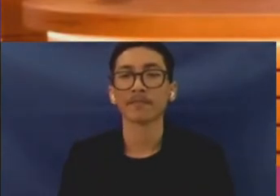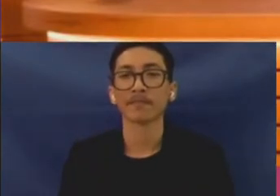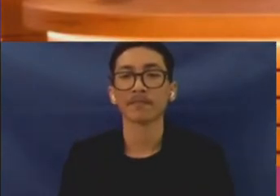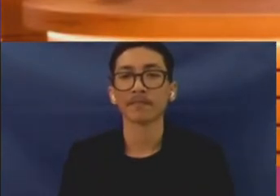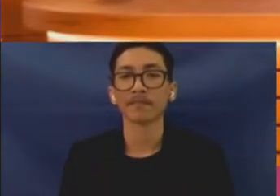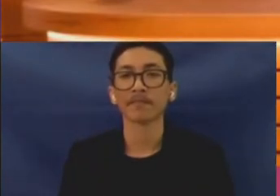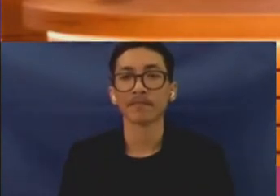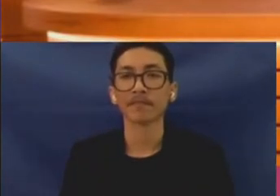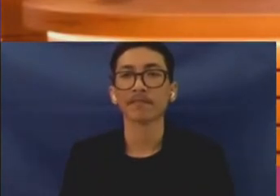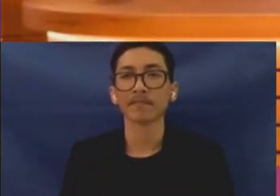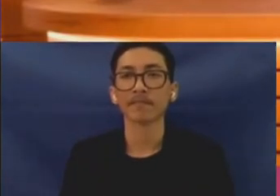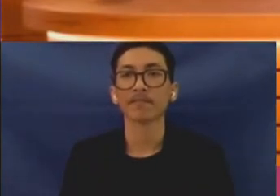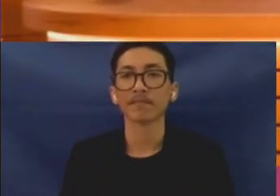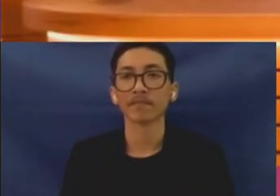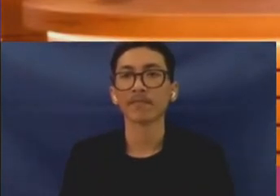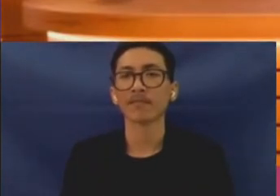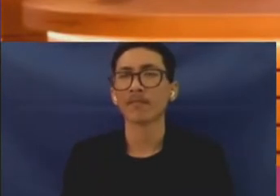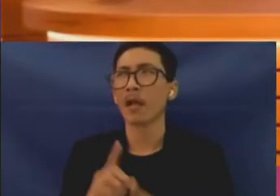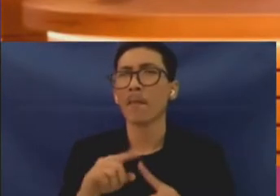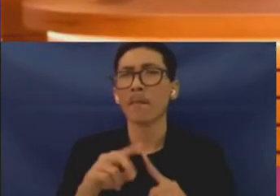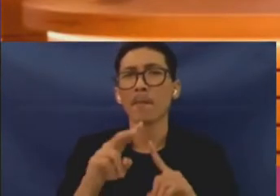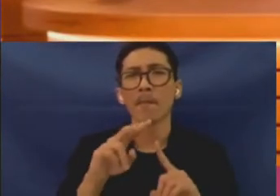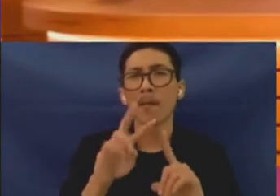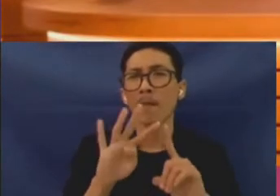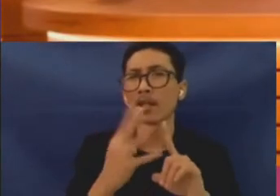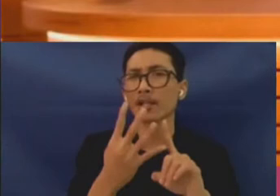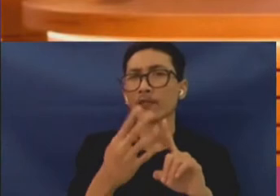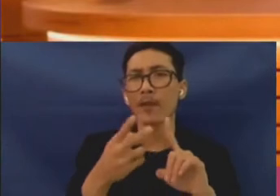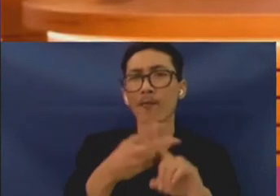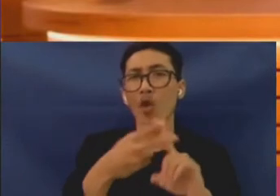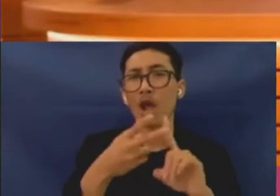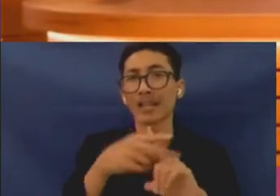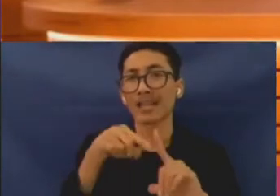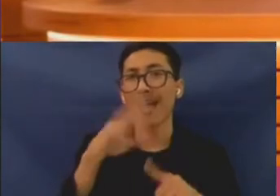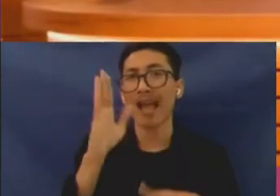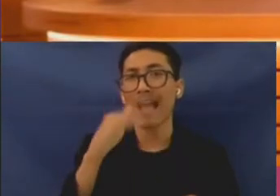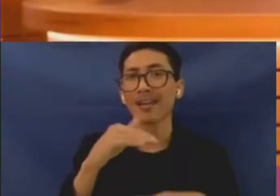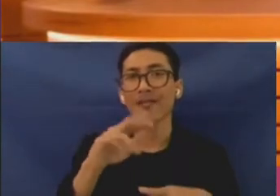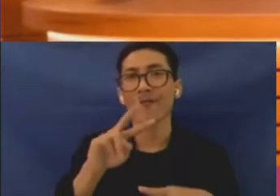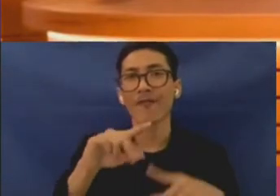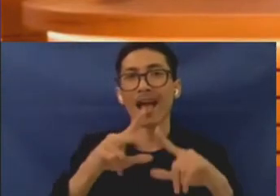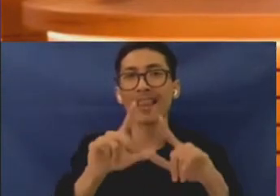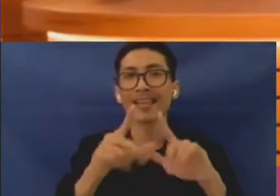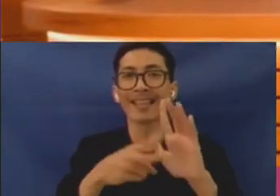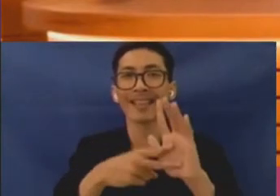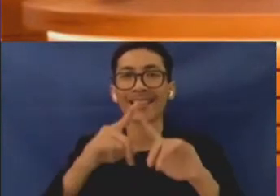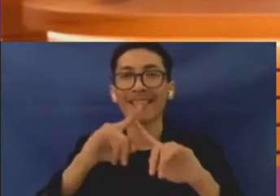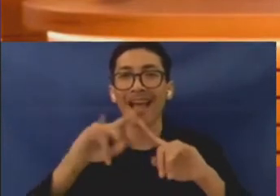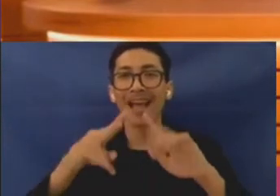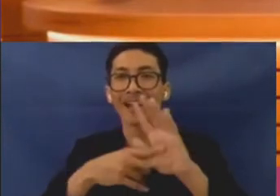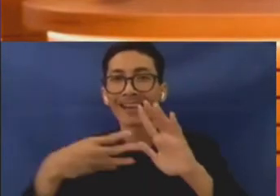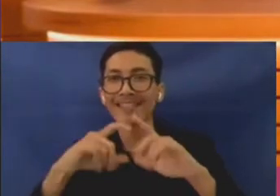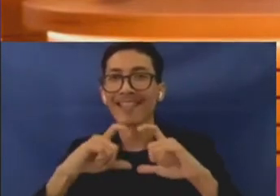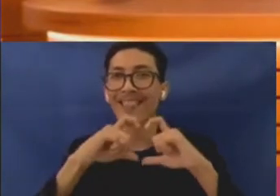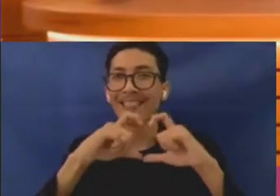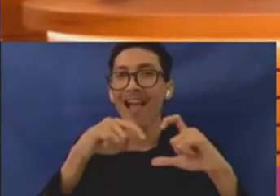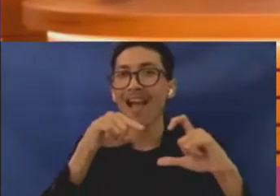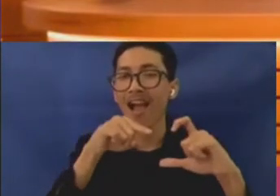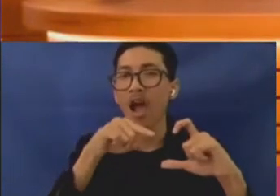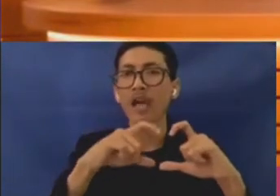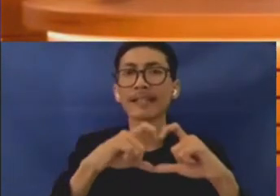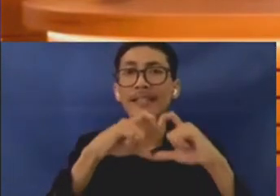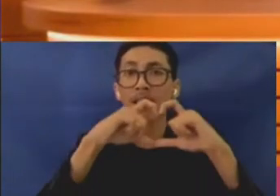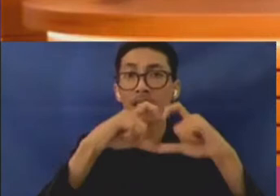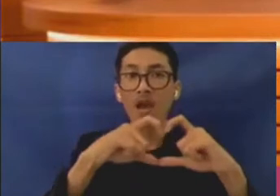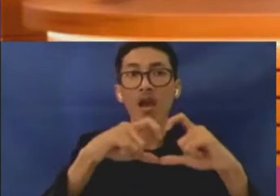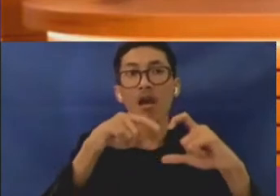14 Februari yang dirayakan sebagai Hari Kasih Sayang, yang sudah lewat 2 pekan, namun gelora rasa kasih sayang kepada sesama